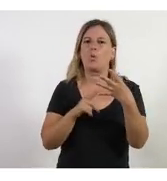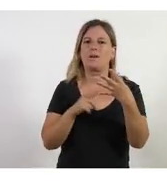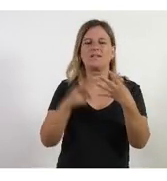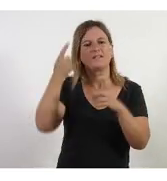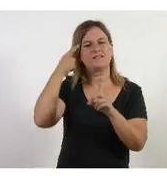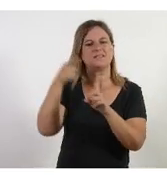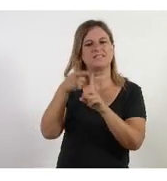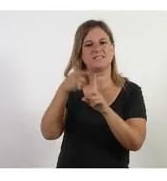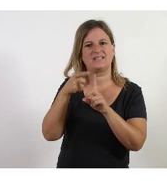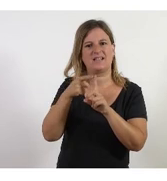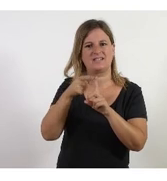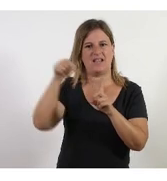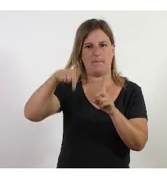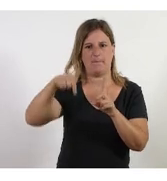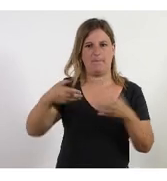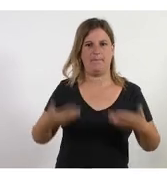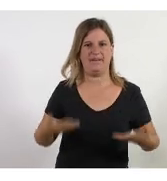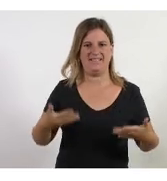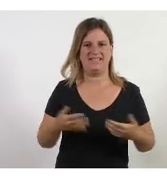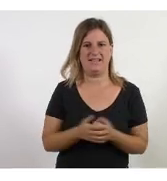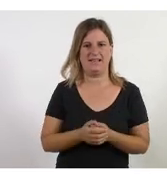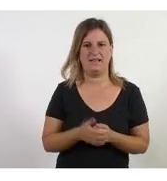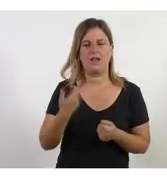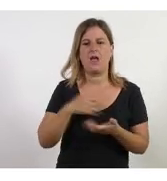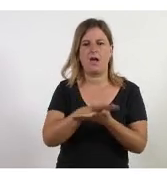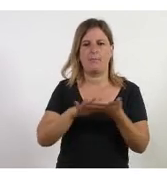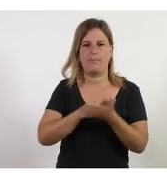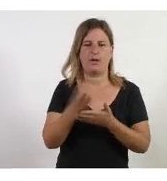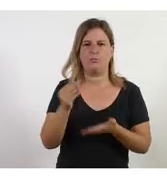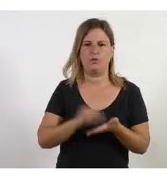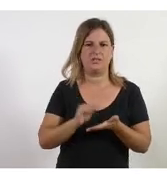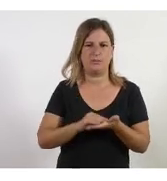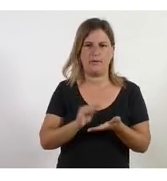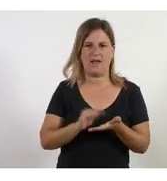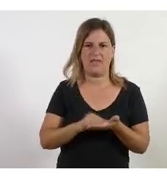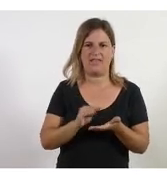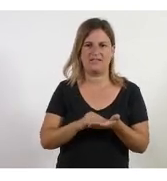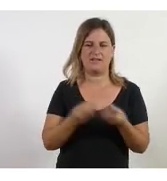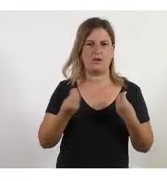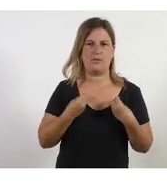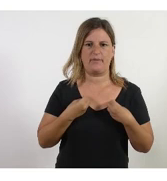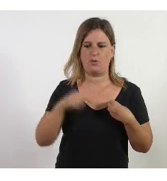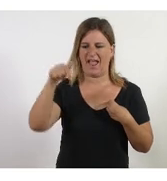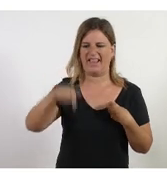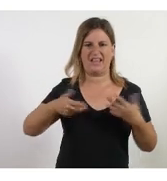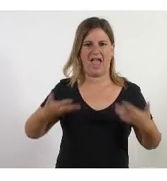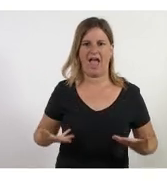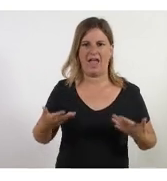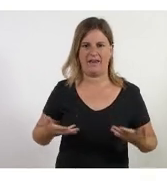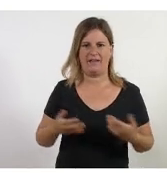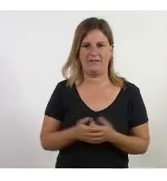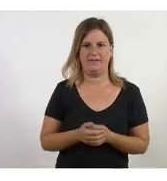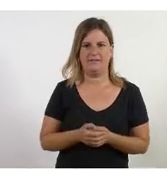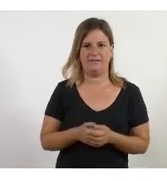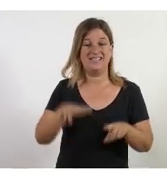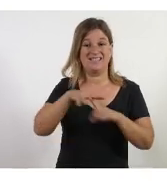centrar-se en el present. No? Això en parlem moltes vegades, no? De viure en l'aquí i en l'ara. En